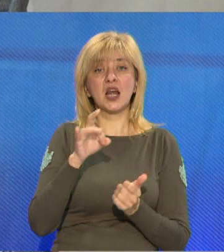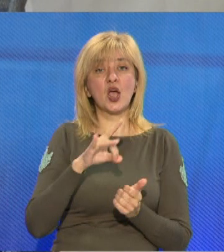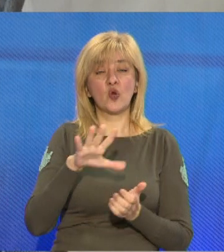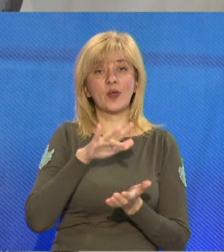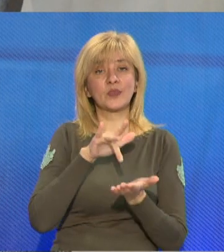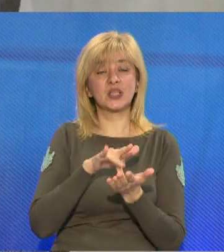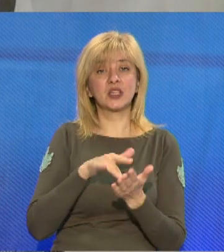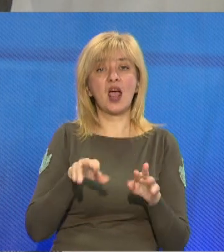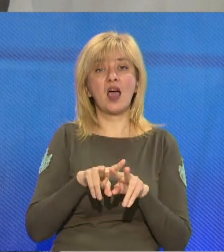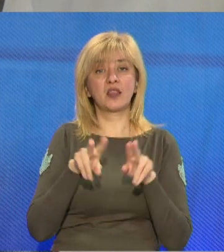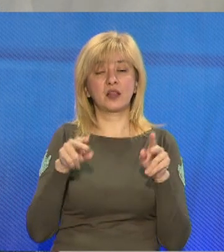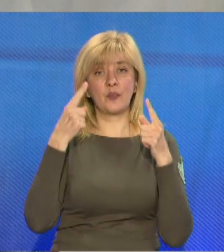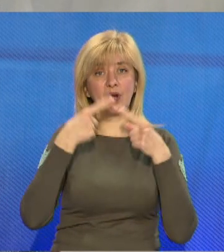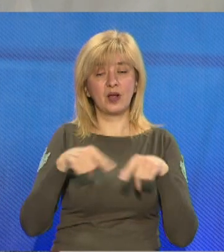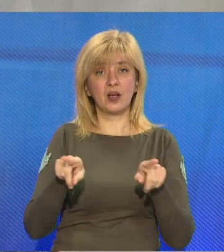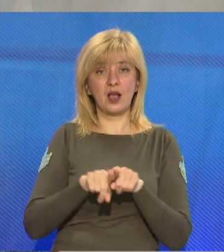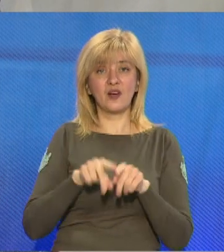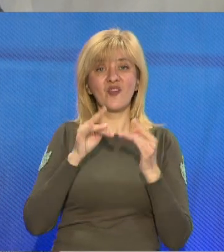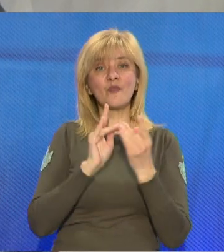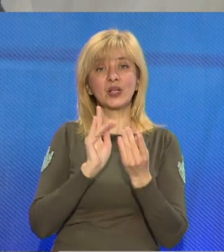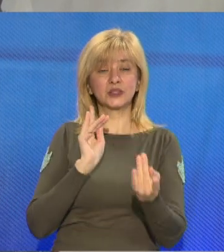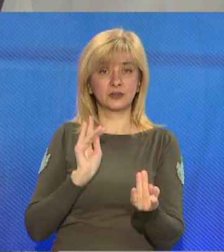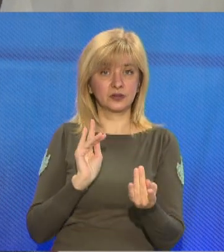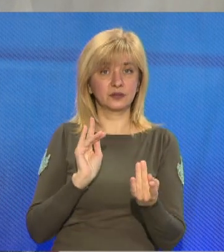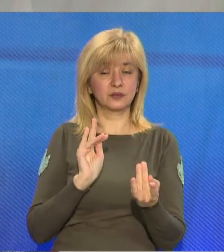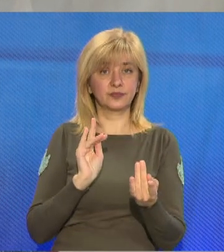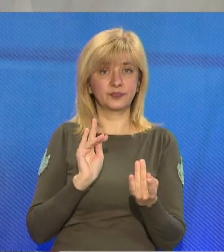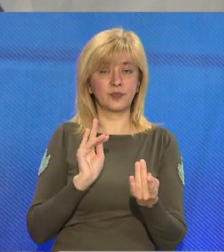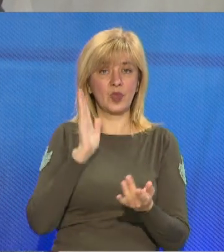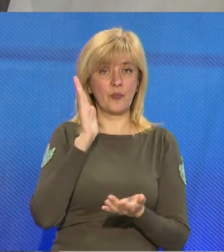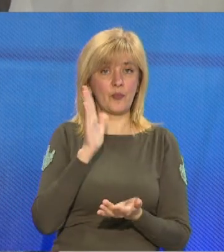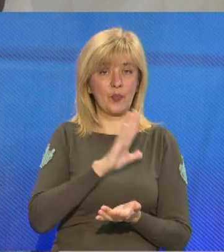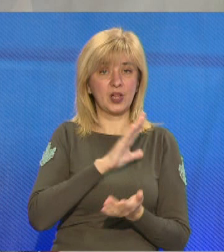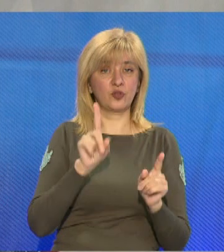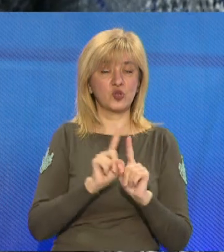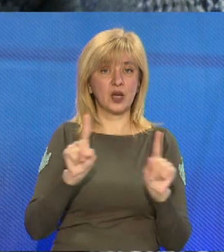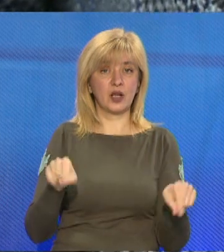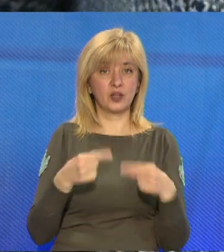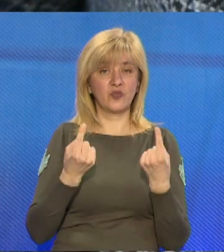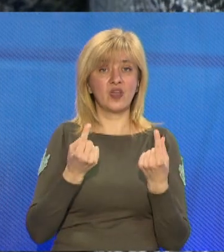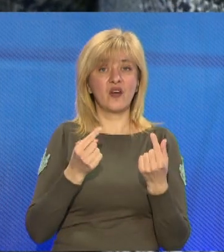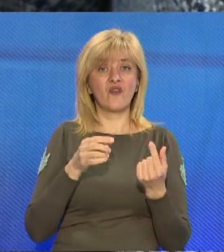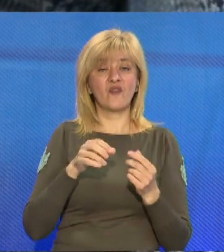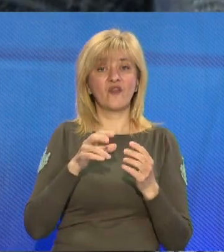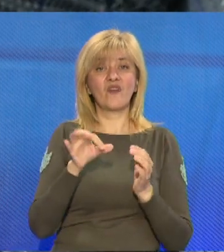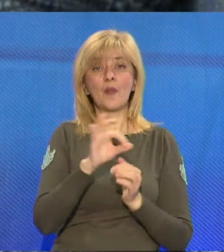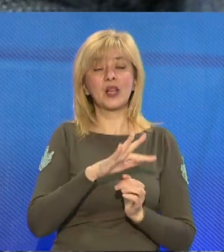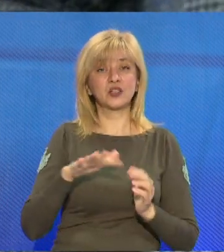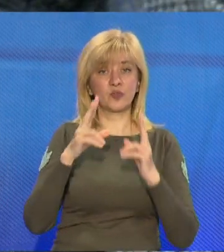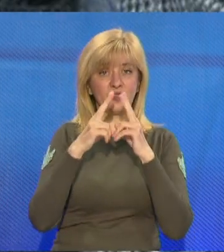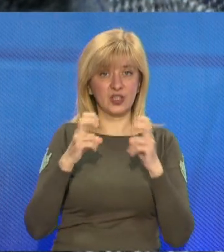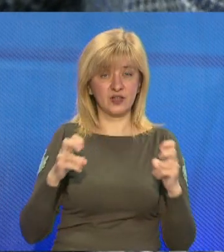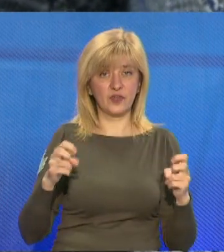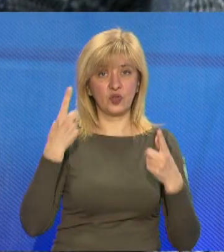как вот, по примеру Мостовского района, будут тоже организованы в областном дворце творчества детей и молодежи. Волковыский